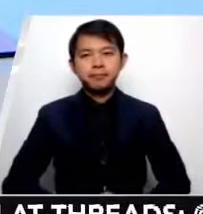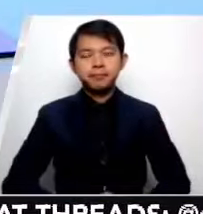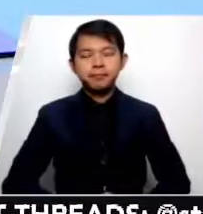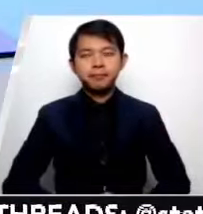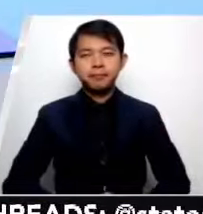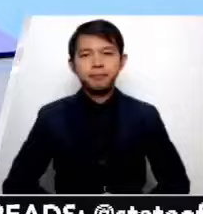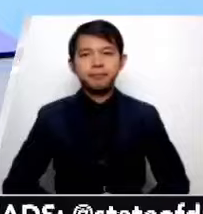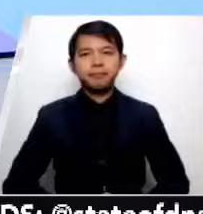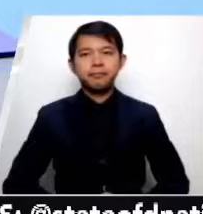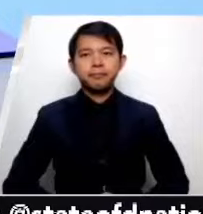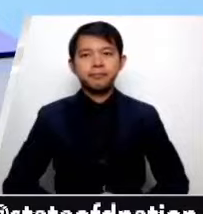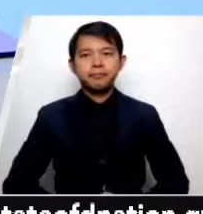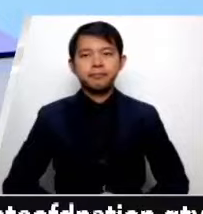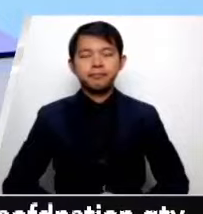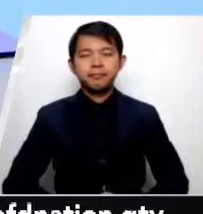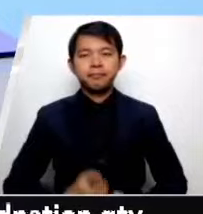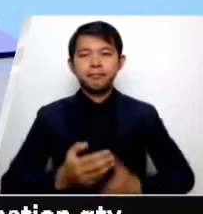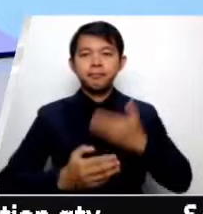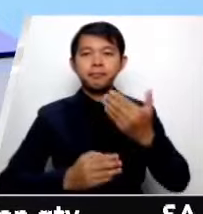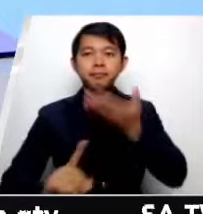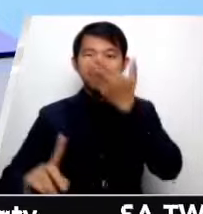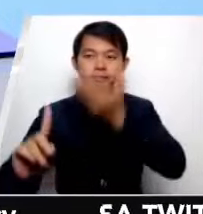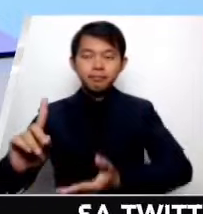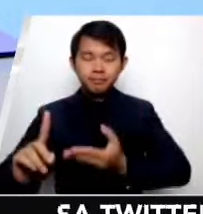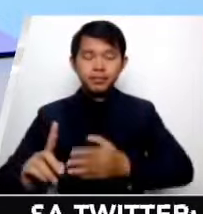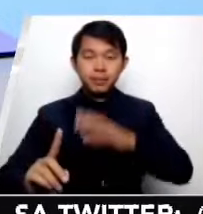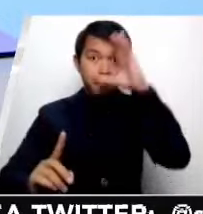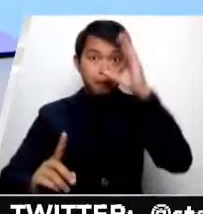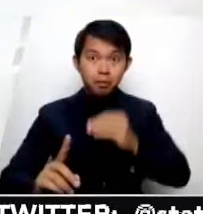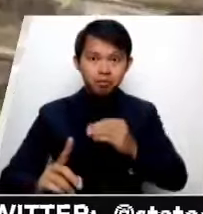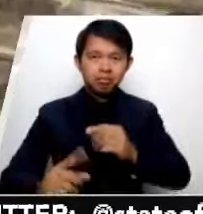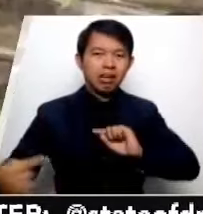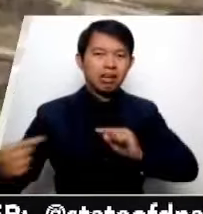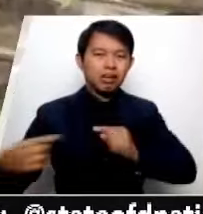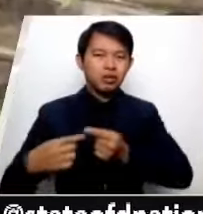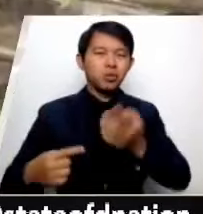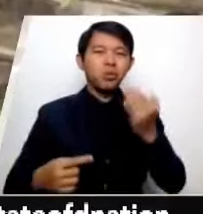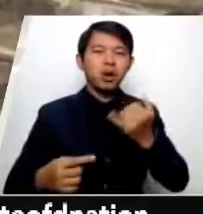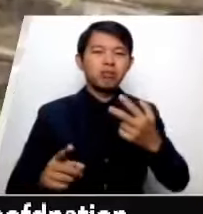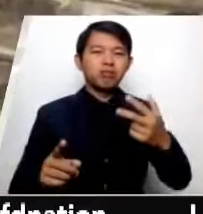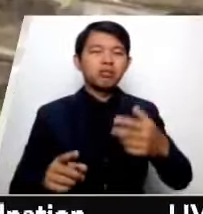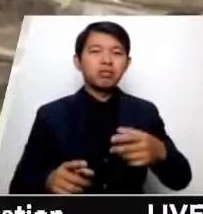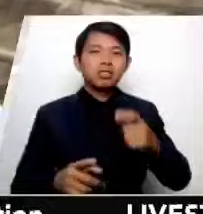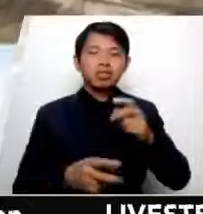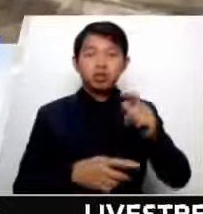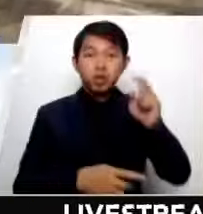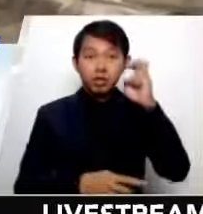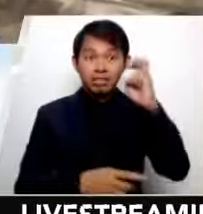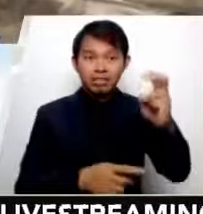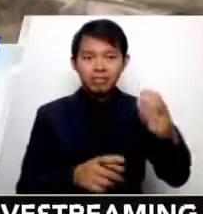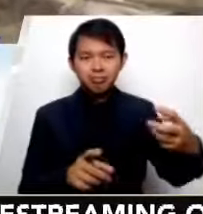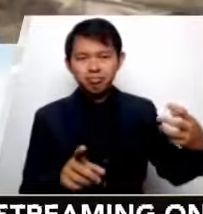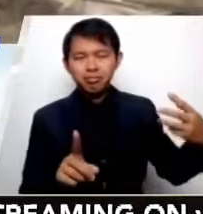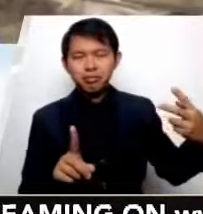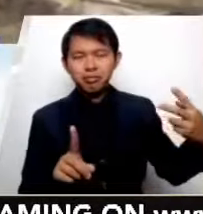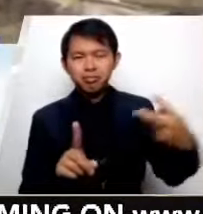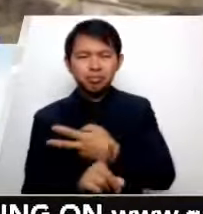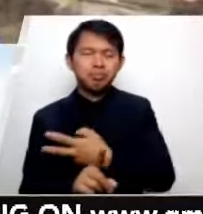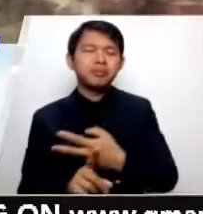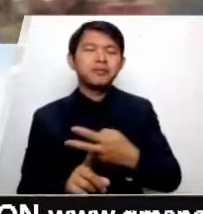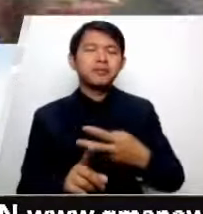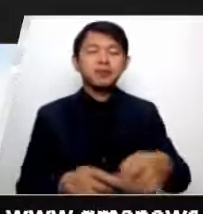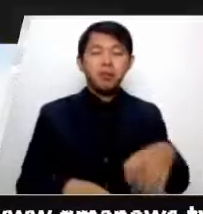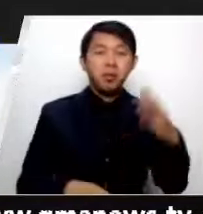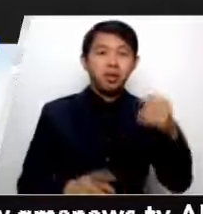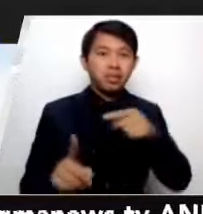Sugatan ng isang lalaking nahagip ng tren sa Nagas City. Ayon sa mga nakakita, hindi napansin ng lalaki ang